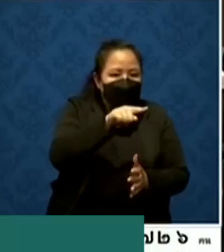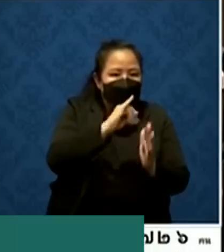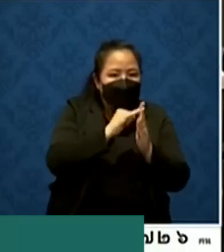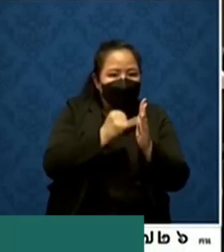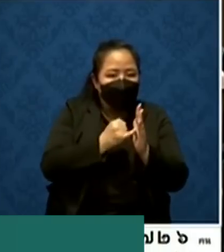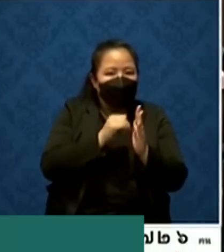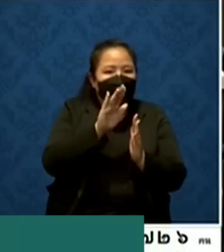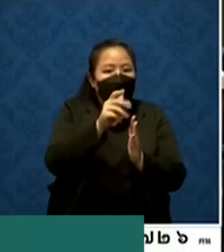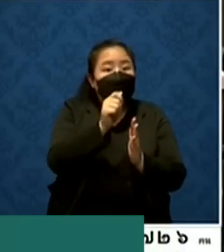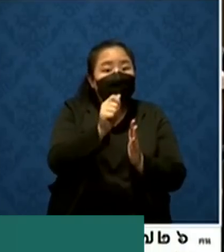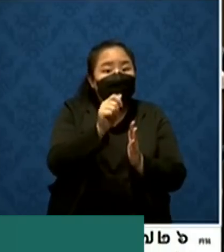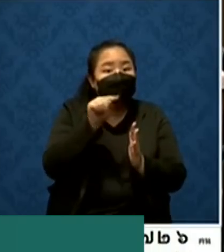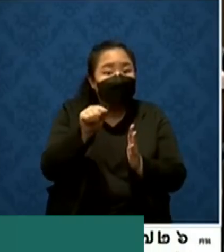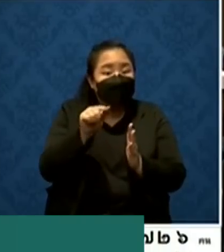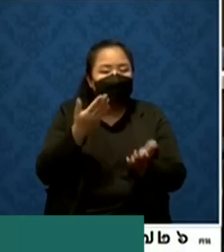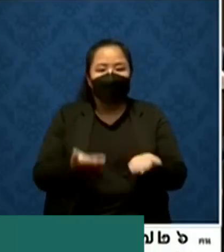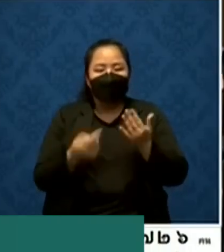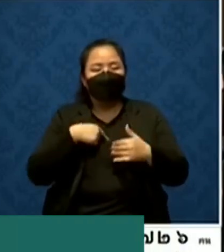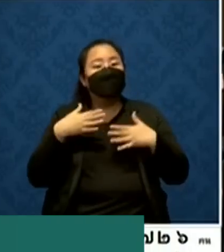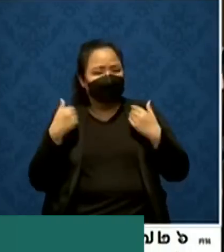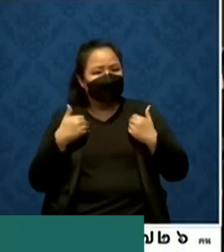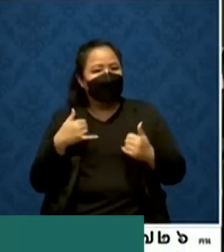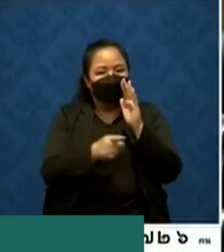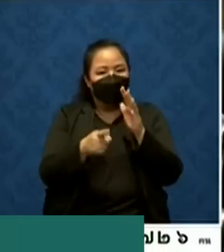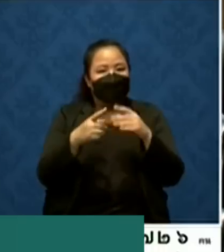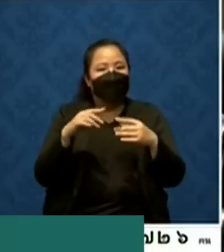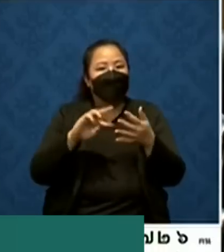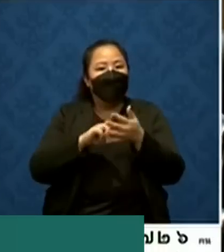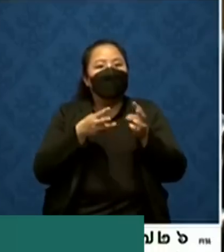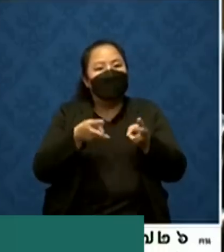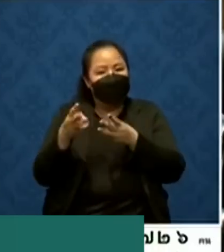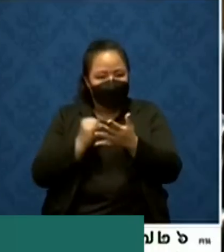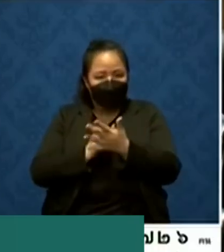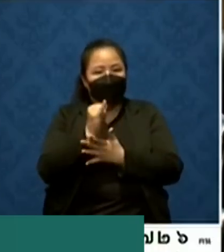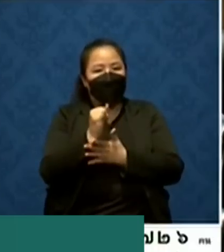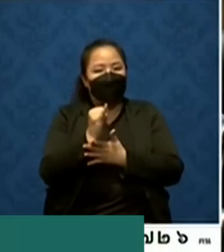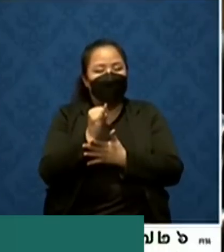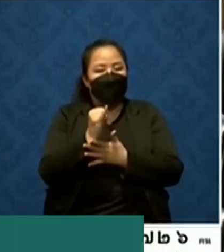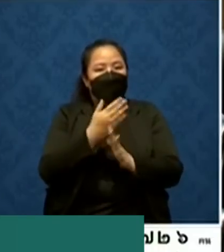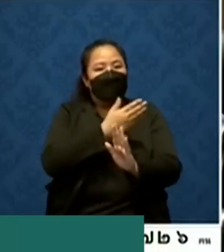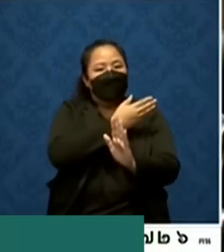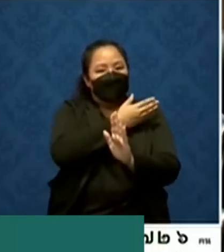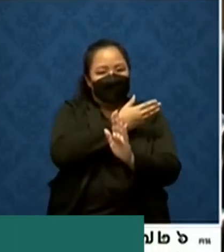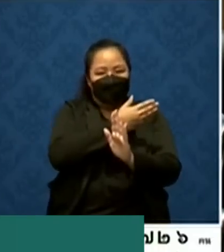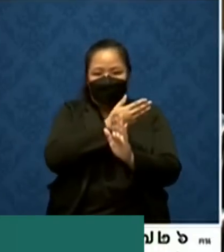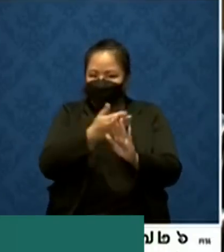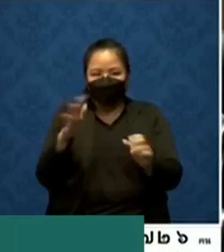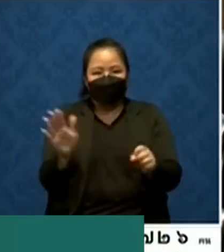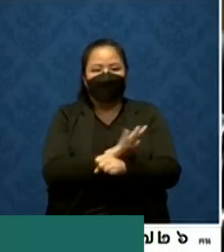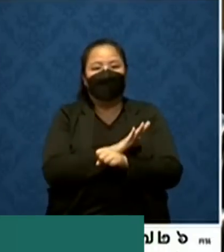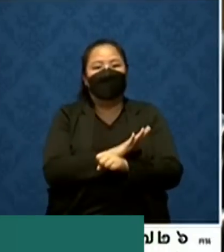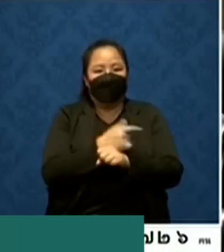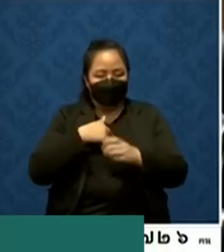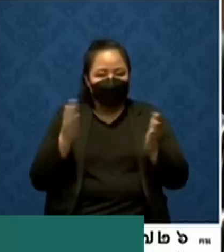ายกัน ใช่ค่ะคือแต่ในขั้นตอนของการลงมติประธานสภาก็มีข้อกำหนดให้มีการลงมติ2ขั้